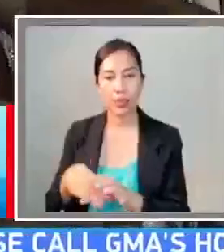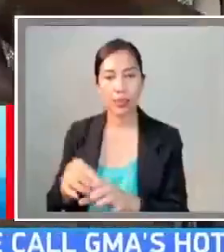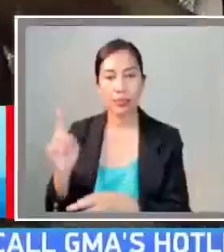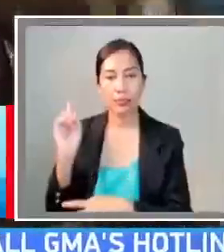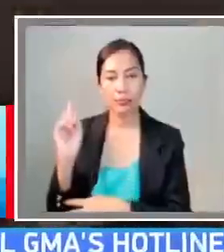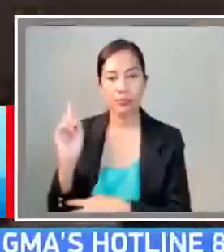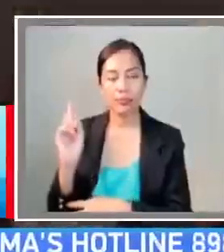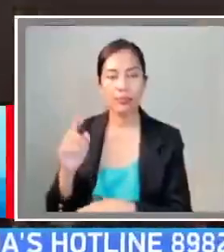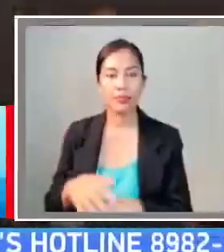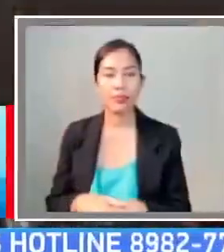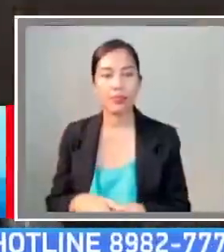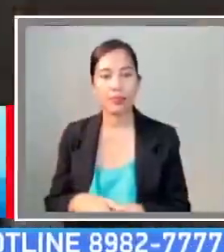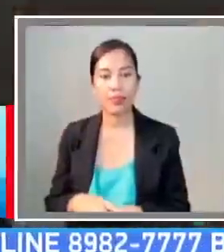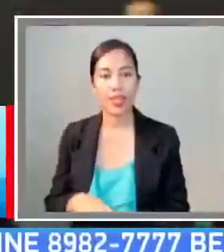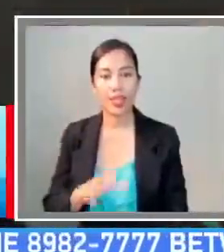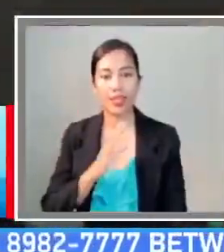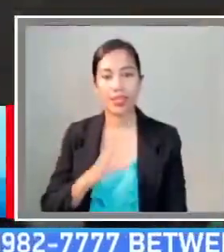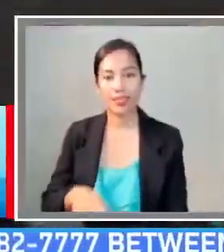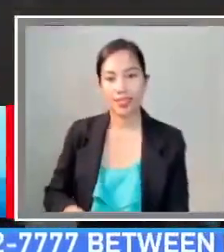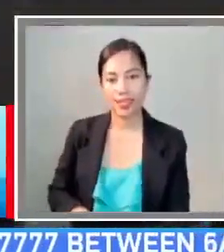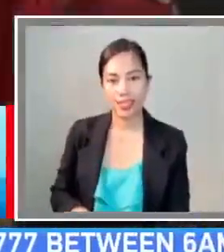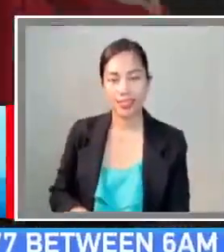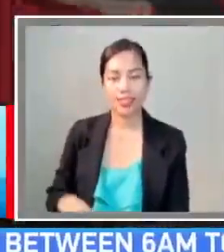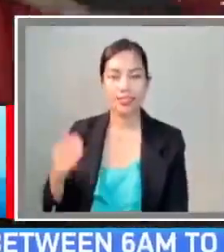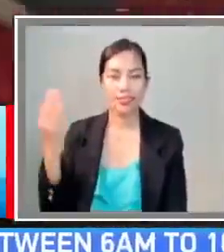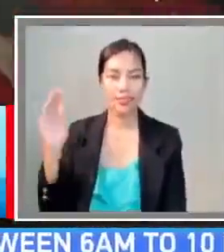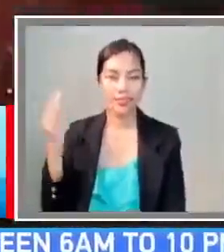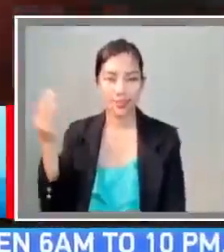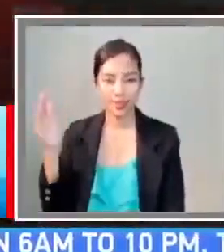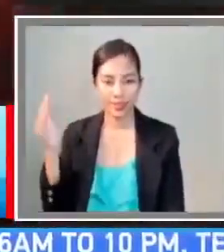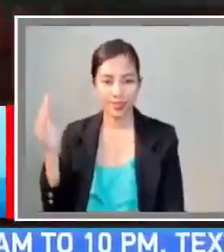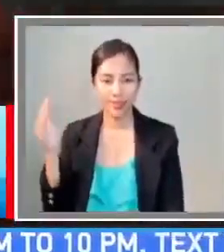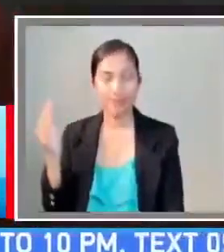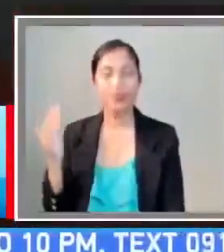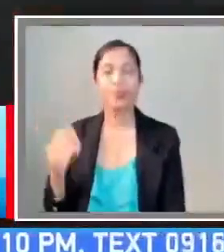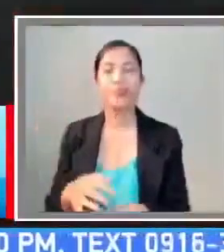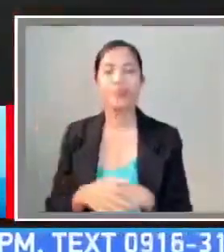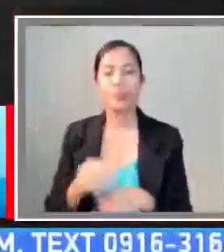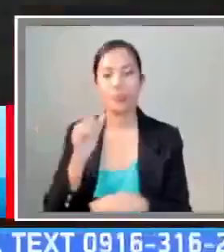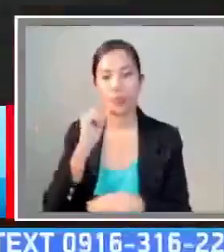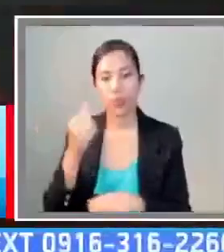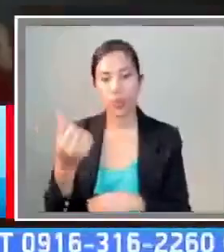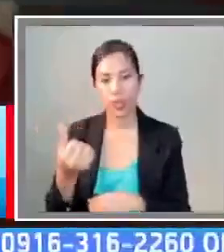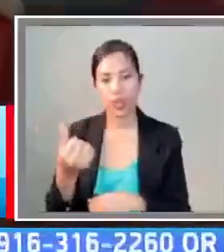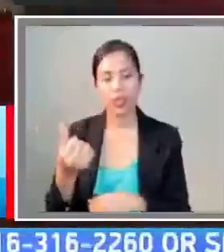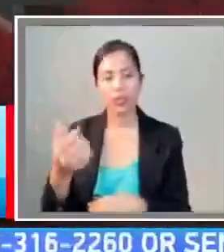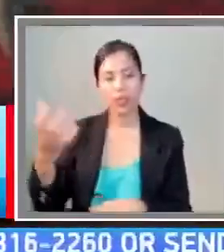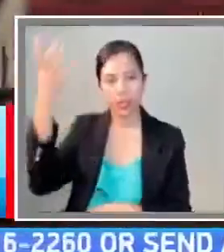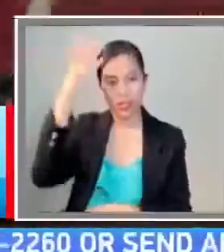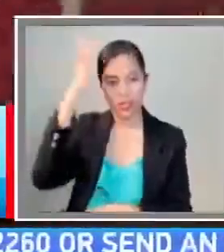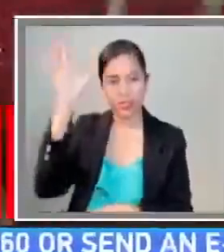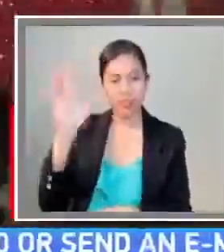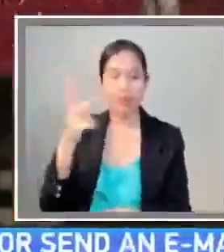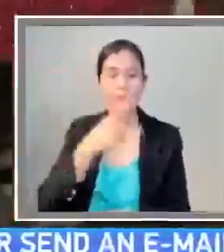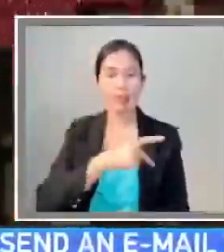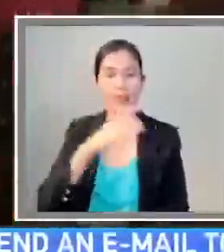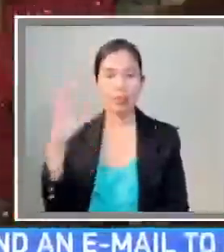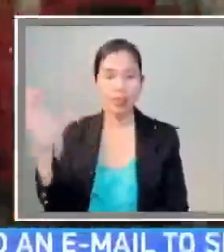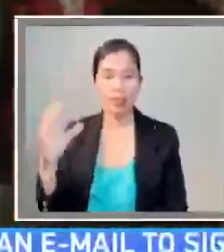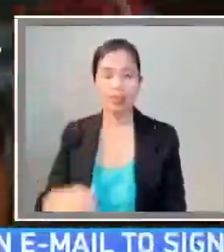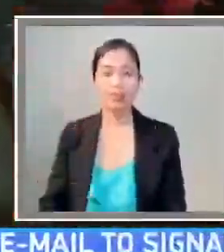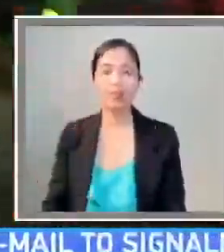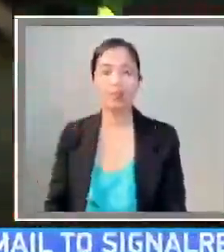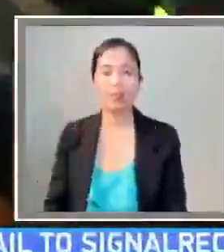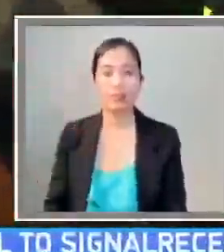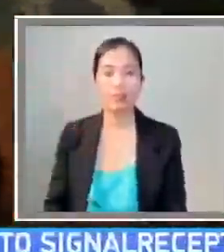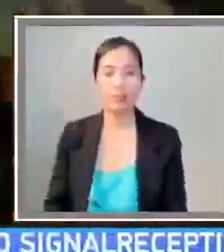candidates ng Miss Grand Philippines 2023. Bukas na ang coronation sa Pasay. Katatibay nagbabalita para sa GMA